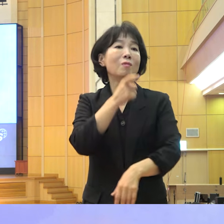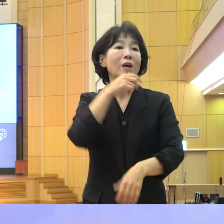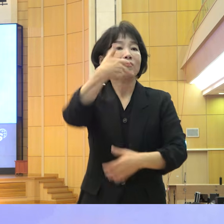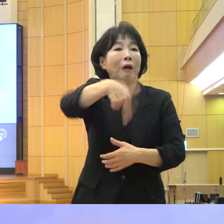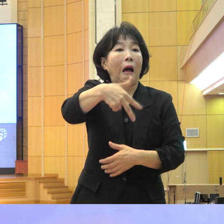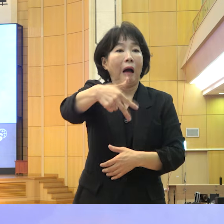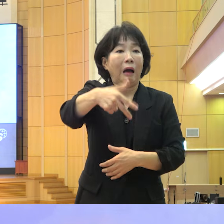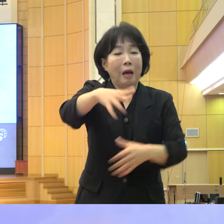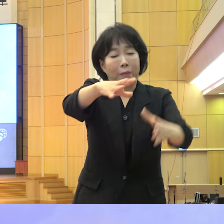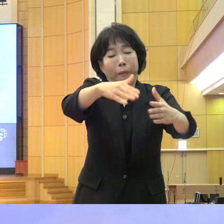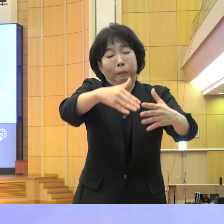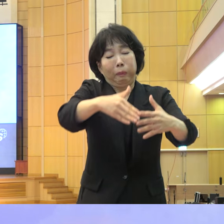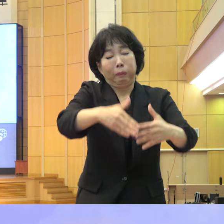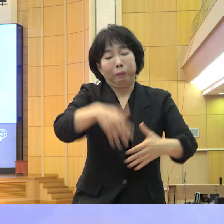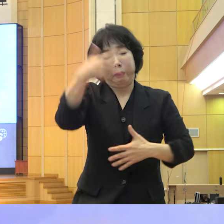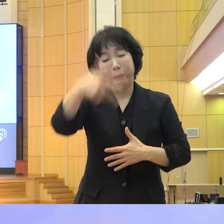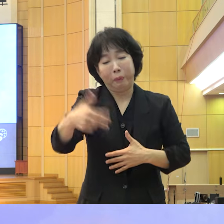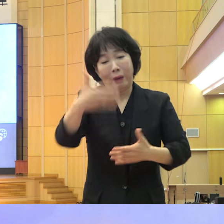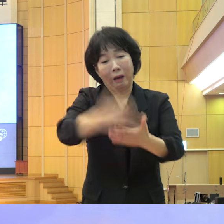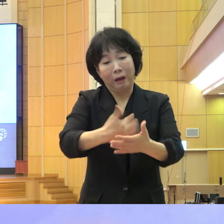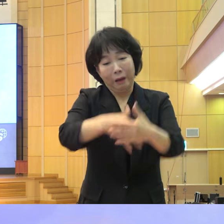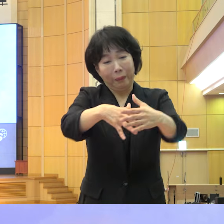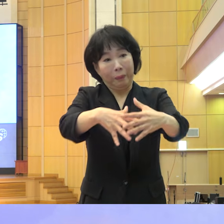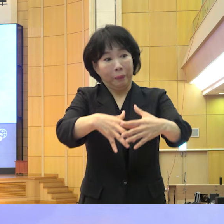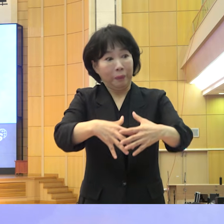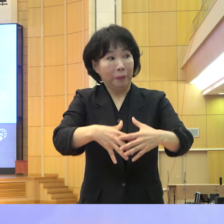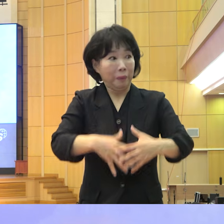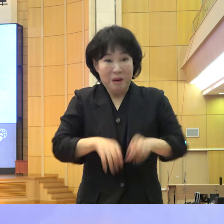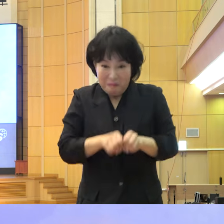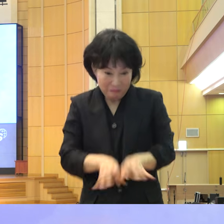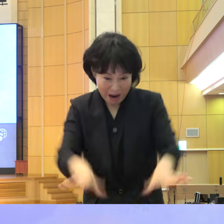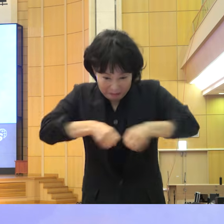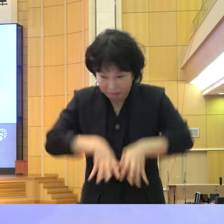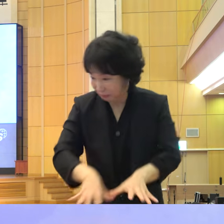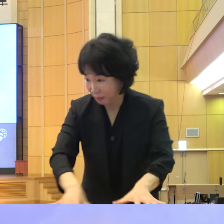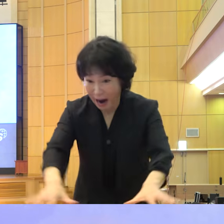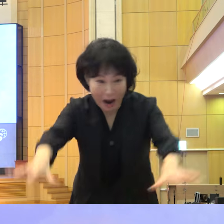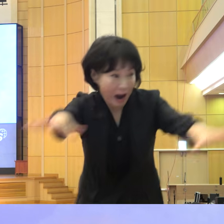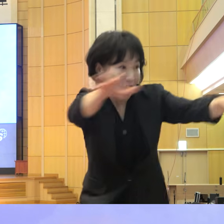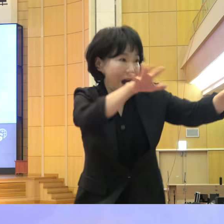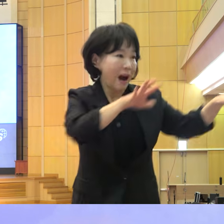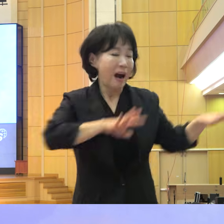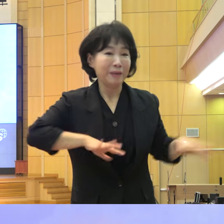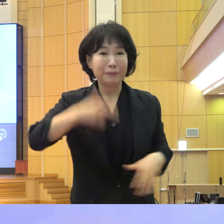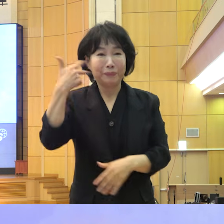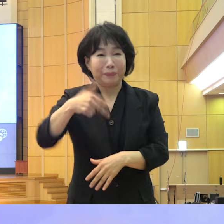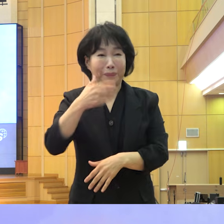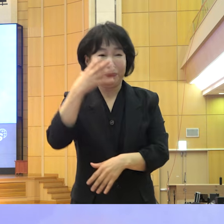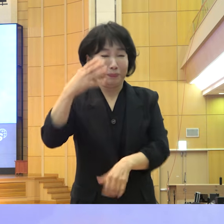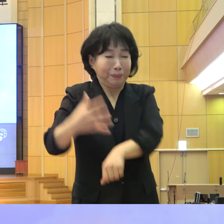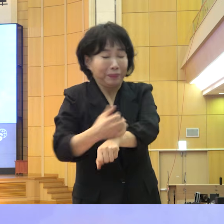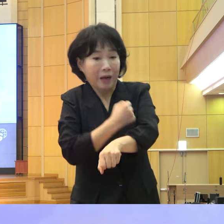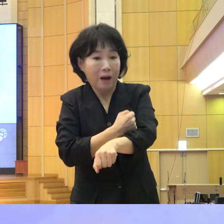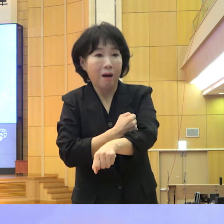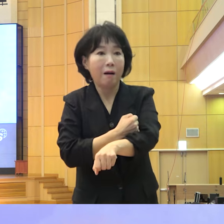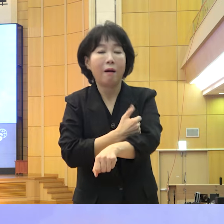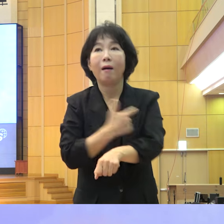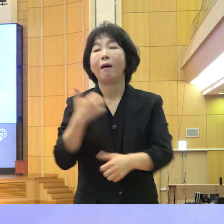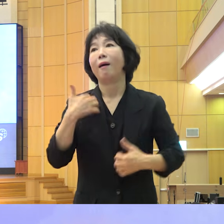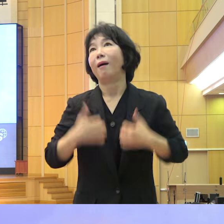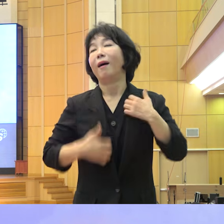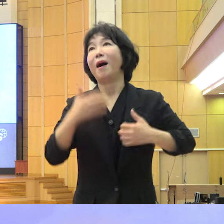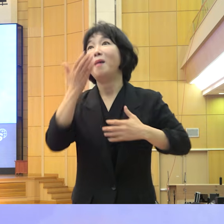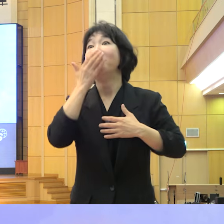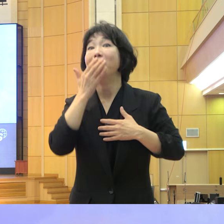그냥. 그래도 냄새가 나도 성년이 그렇게 막 오줌을 많이 싸도 얼마나